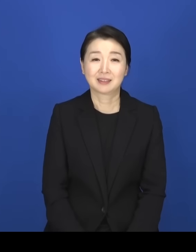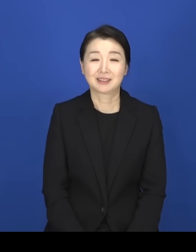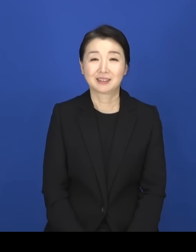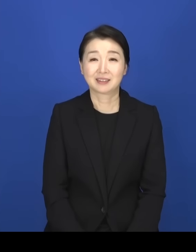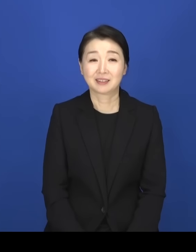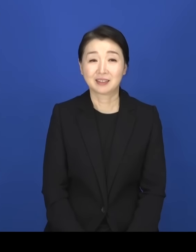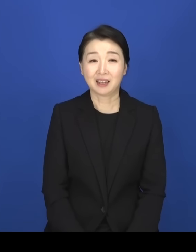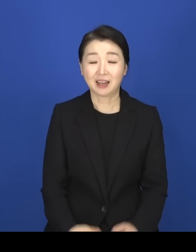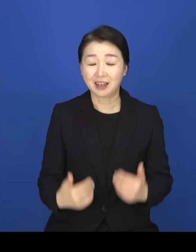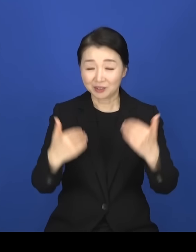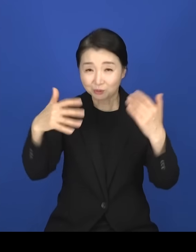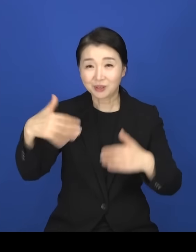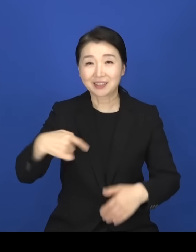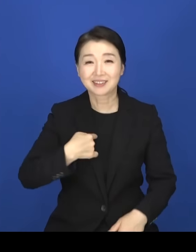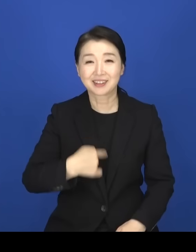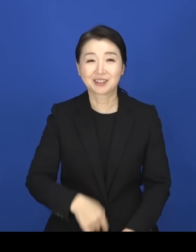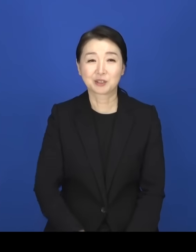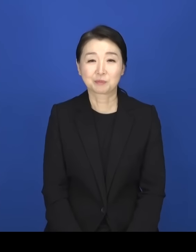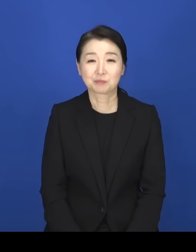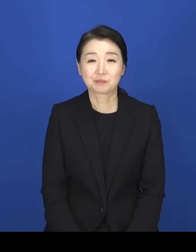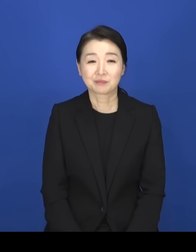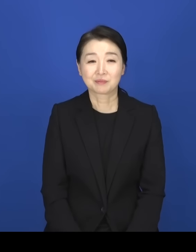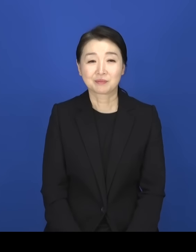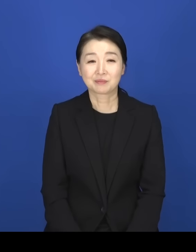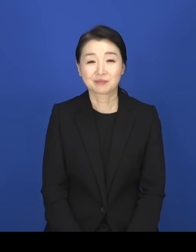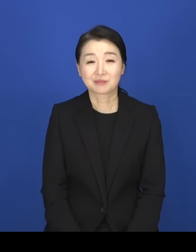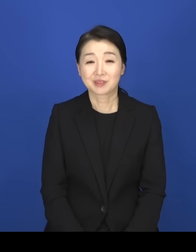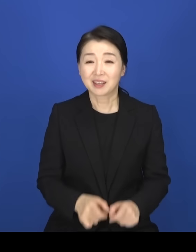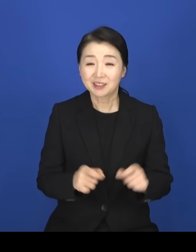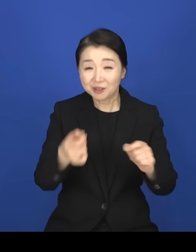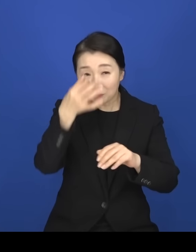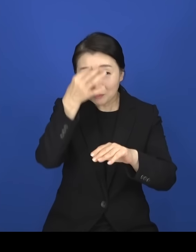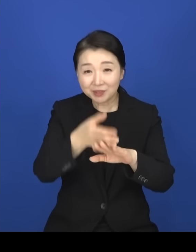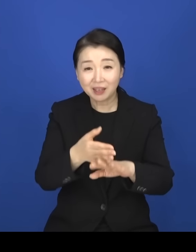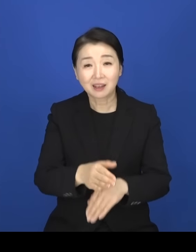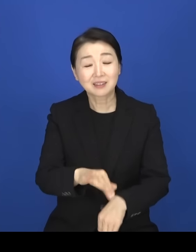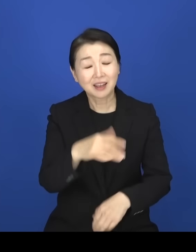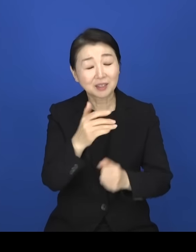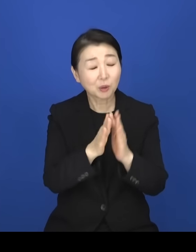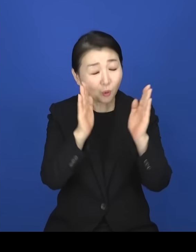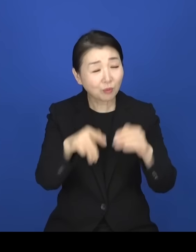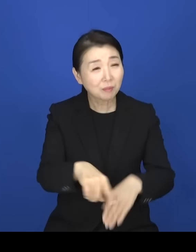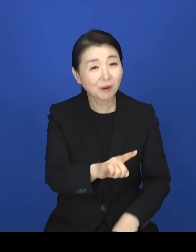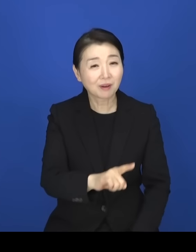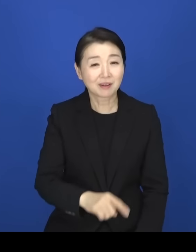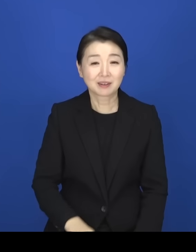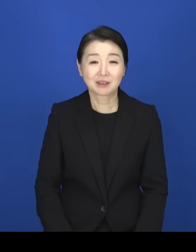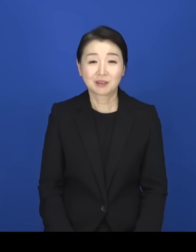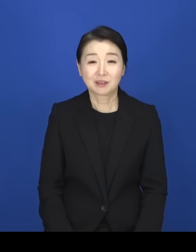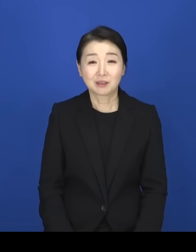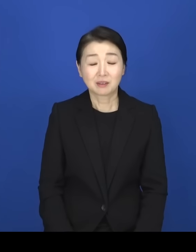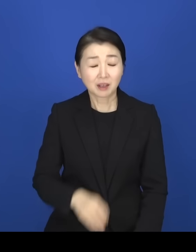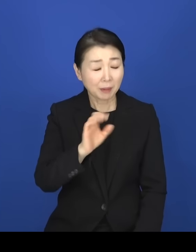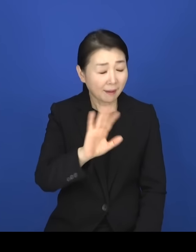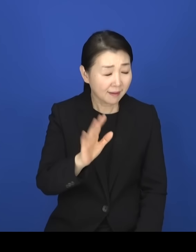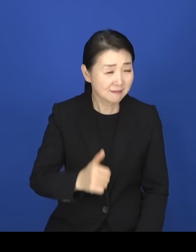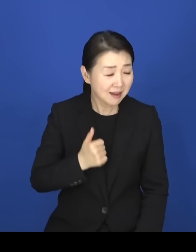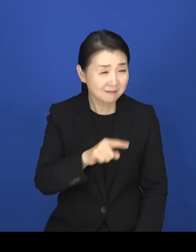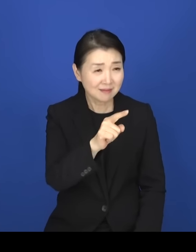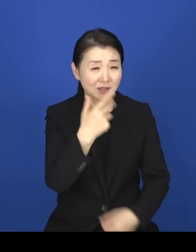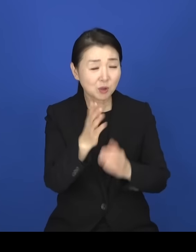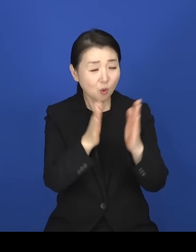아직 지금- 이런 게 성숙하지 못한 야, 아직 성화되지 못해서 아직 공사 중이어서 야, 성경 공부하냐? 아직 공사 야, 내가 중이어서 웬만하면 안 하려고 그랬는데